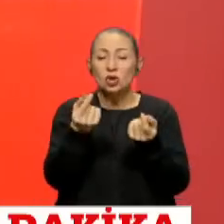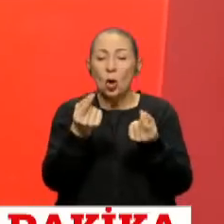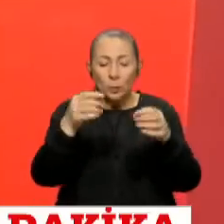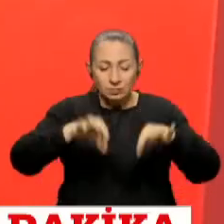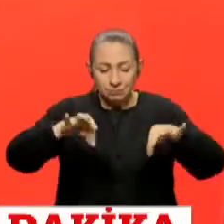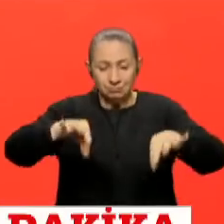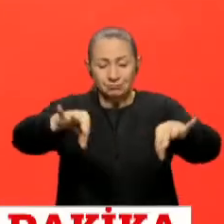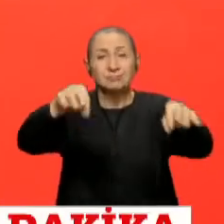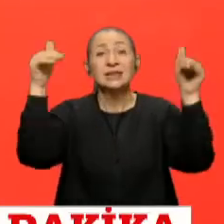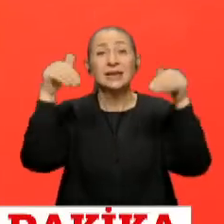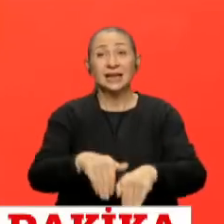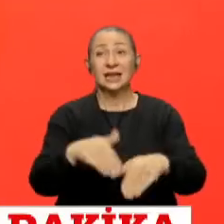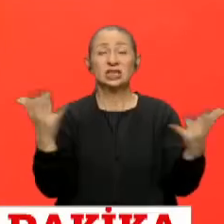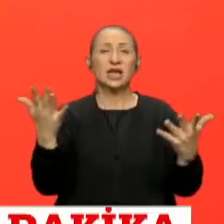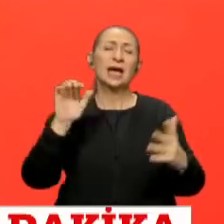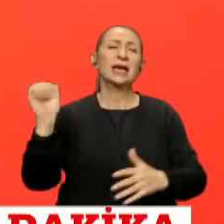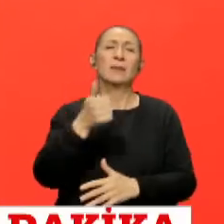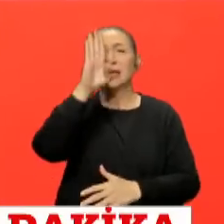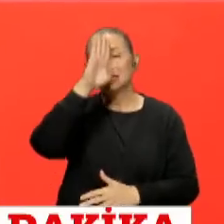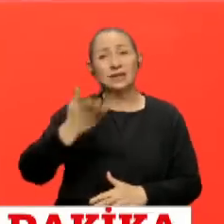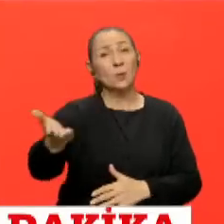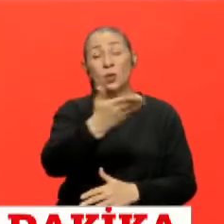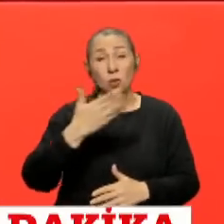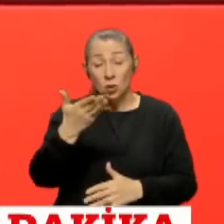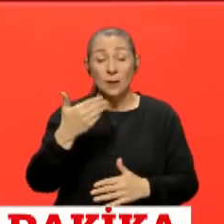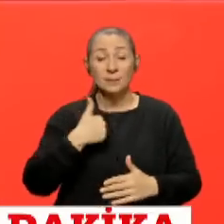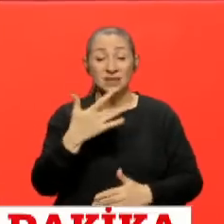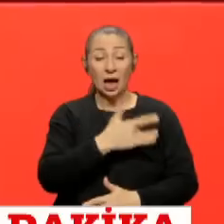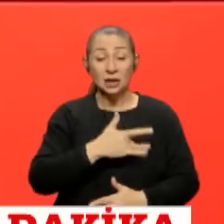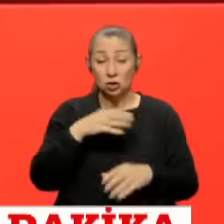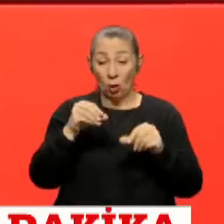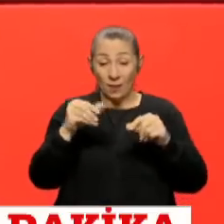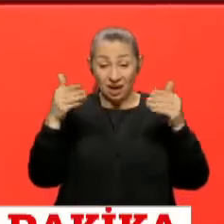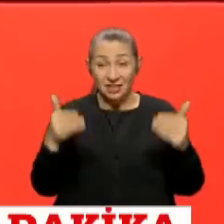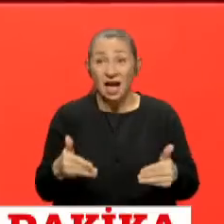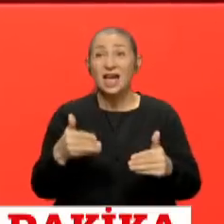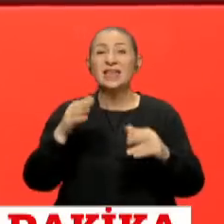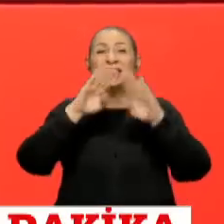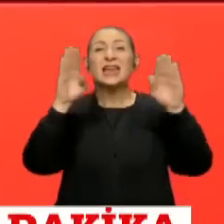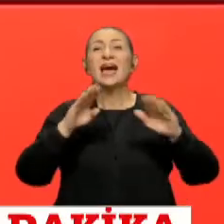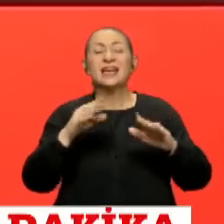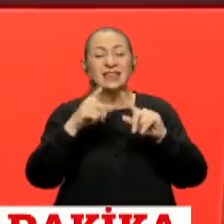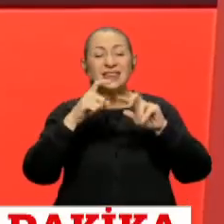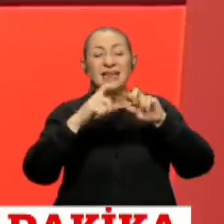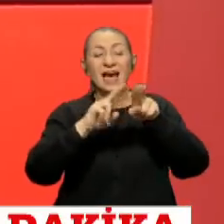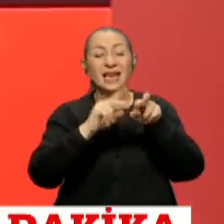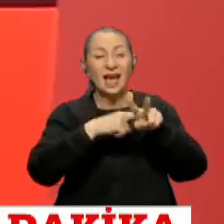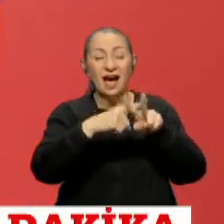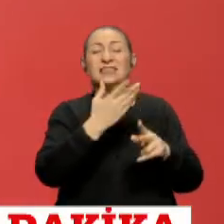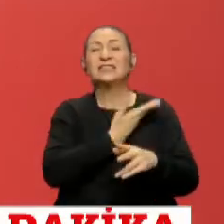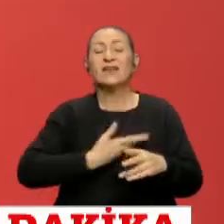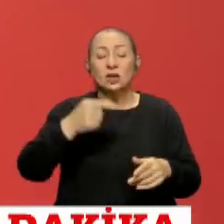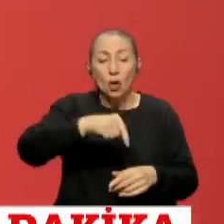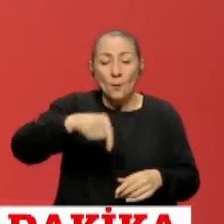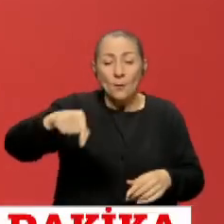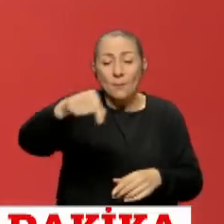ekmeye geldik. İşte aziz İstanbullular, biz Anadolu toprağına, Trakya toprağına sevgi